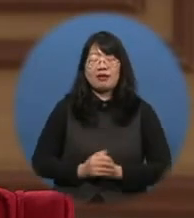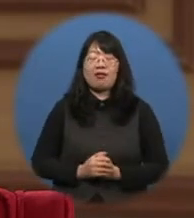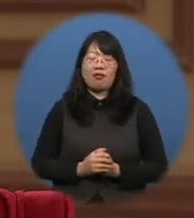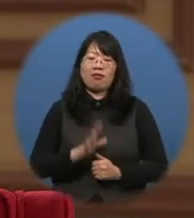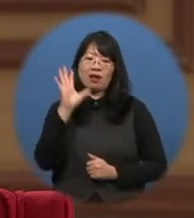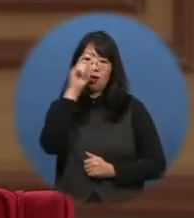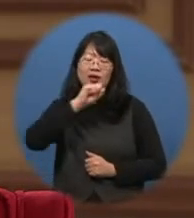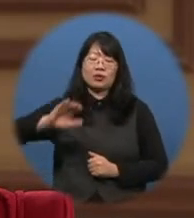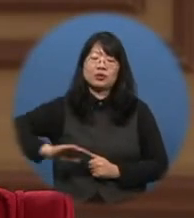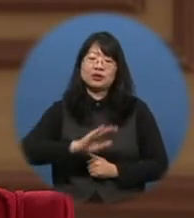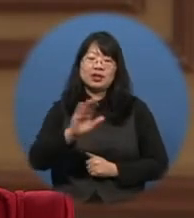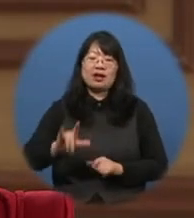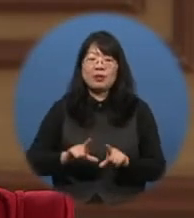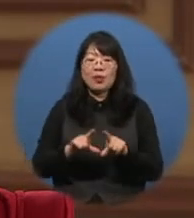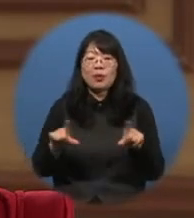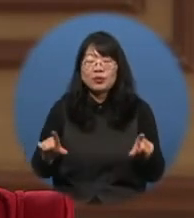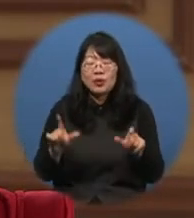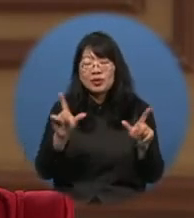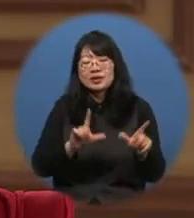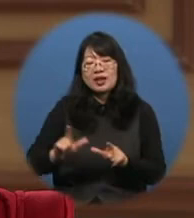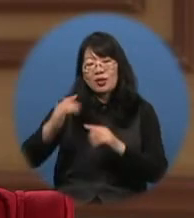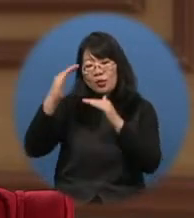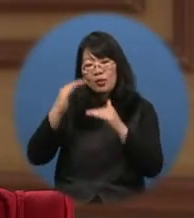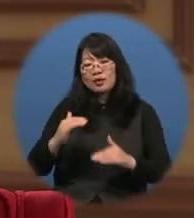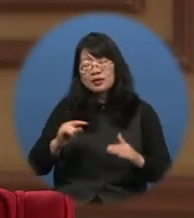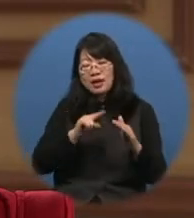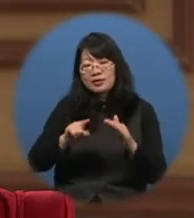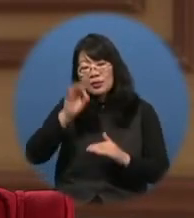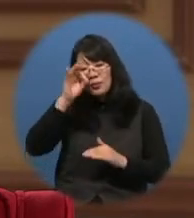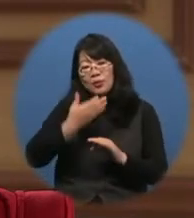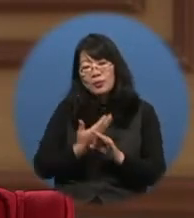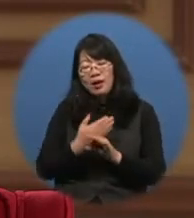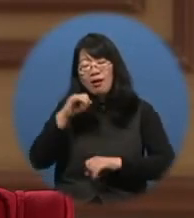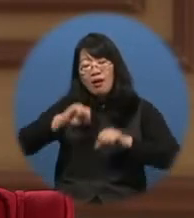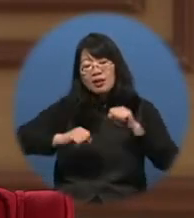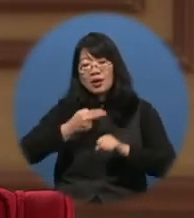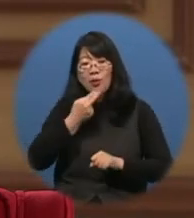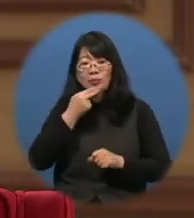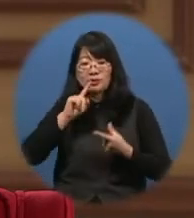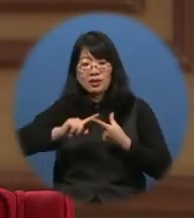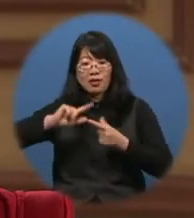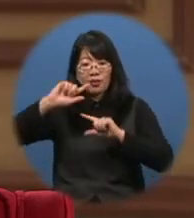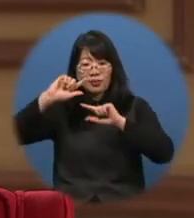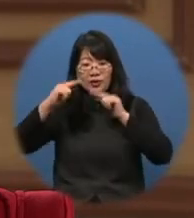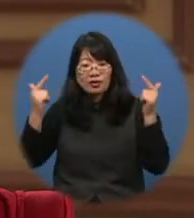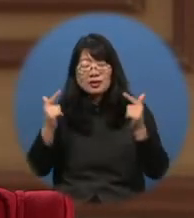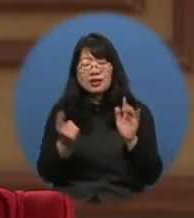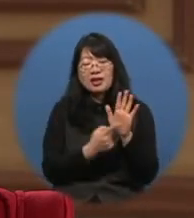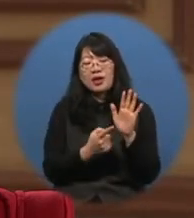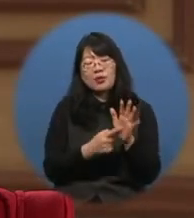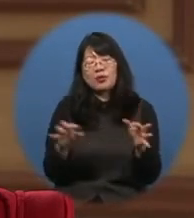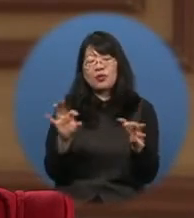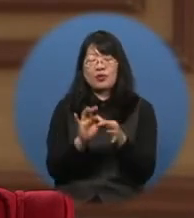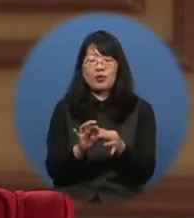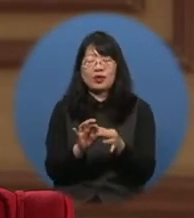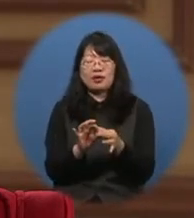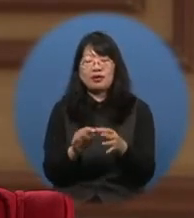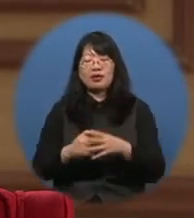네. 우리가 평소에 이제 생활 과정에서 행하지 않았던 것들을 광고를 통해서